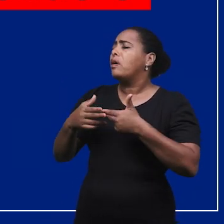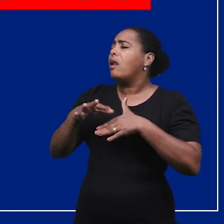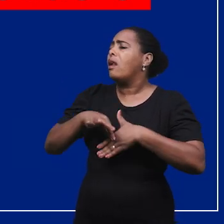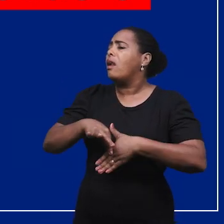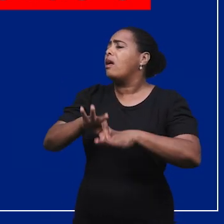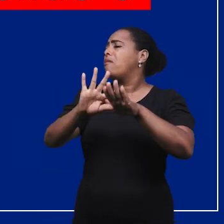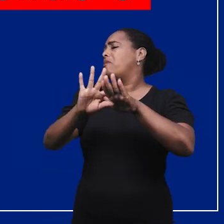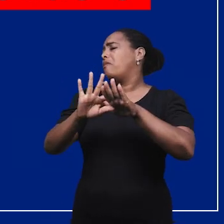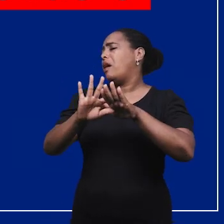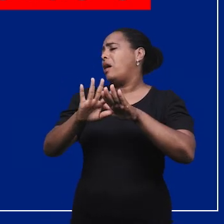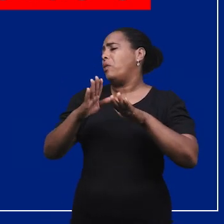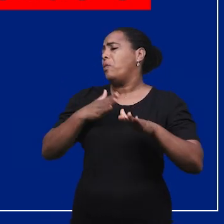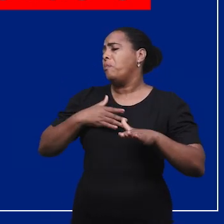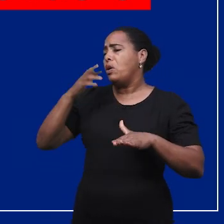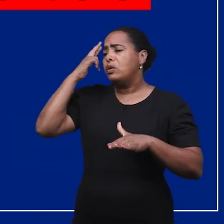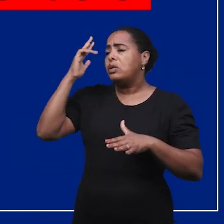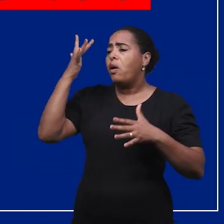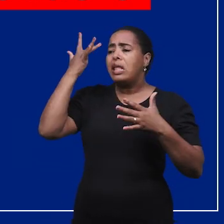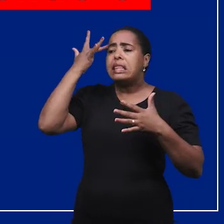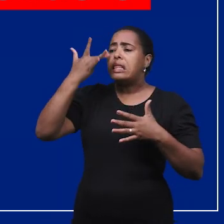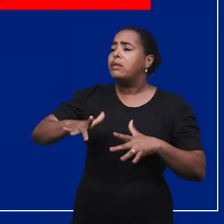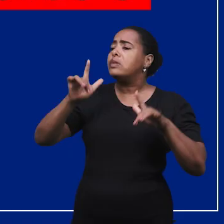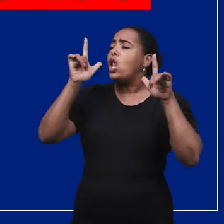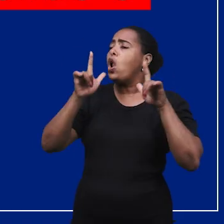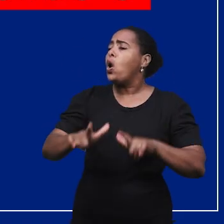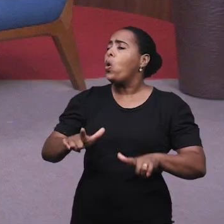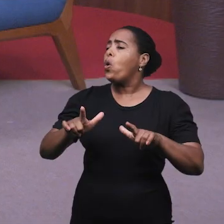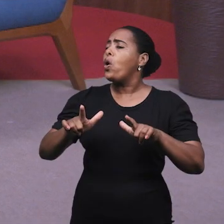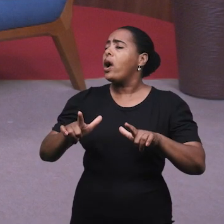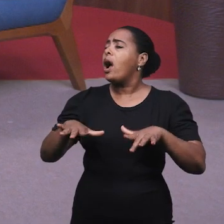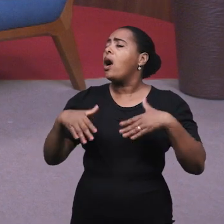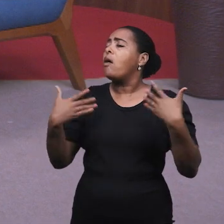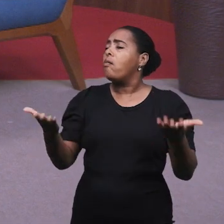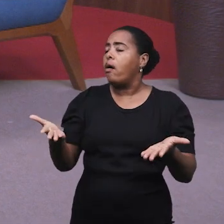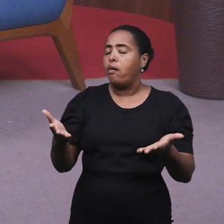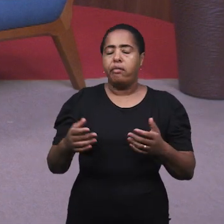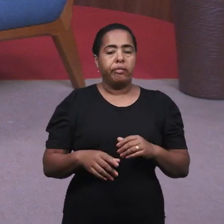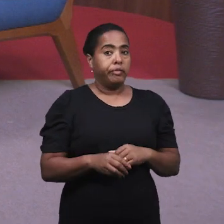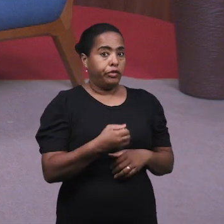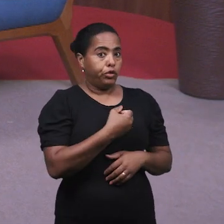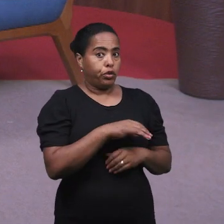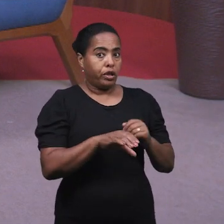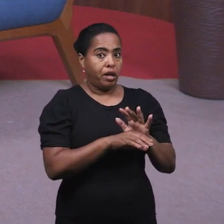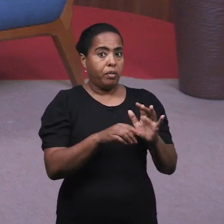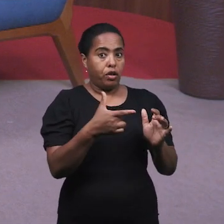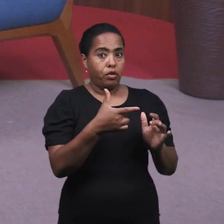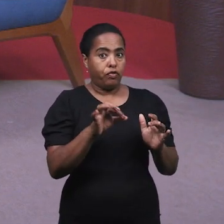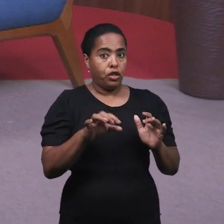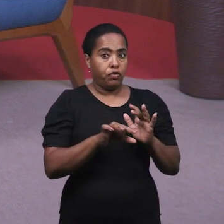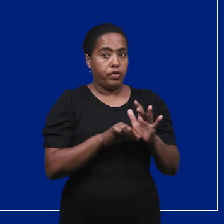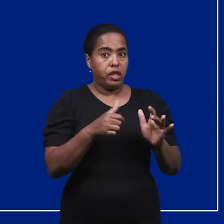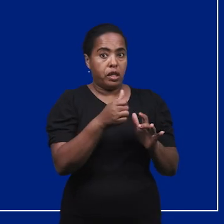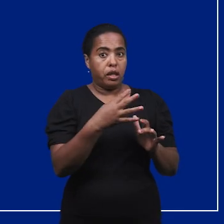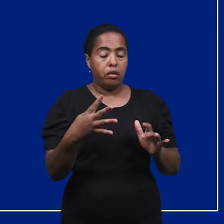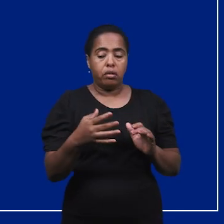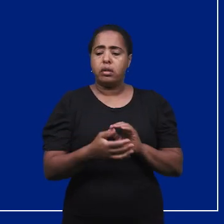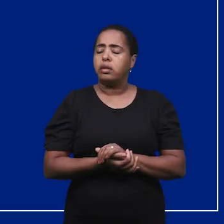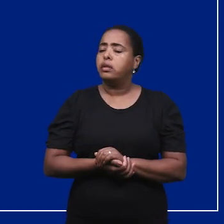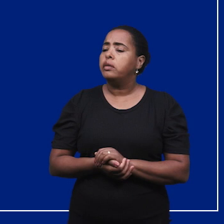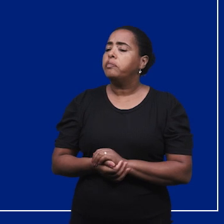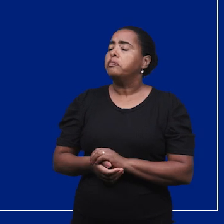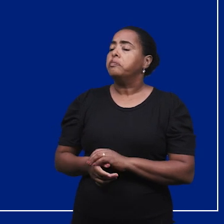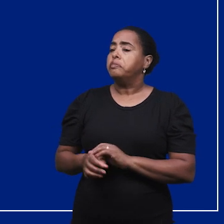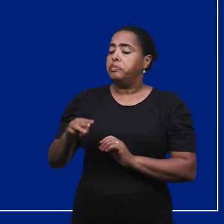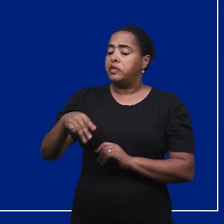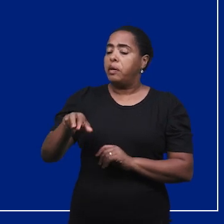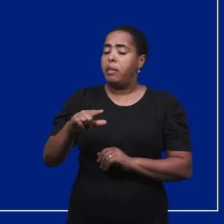où on l'a mis. Verset 14 maintenant, Jean 20, 14. Et en ayant dit cela, il s'est retourné en arrière